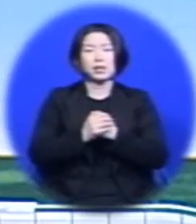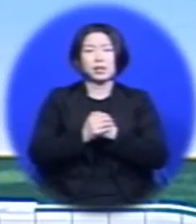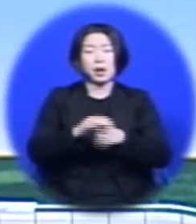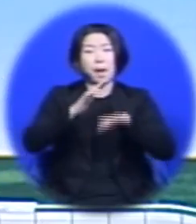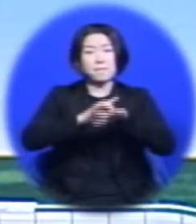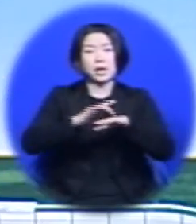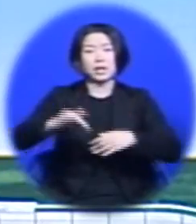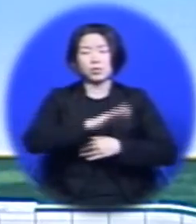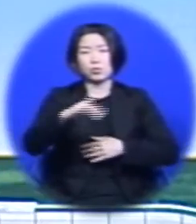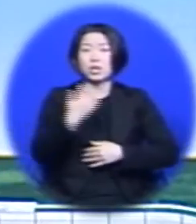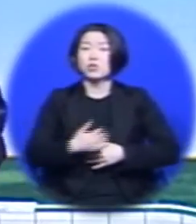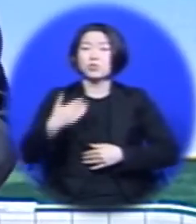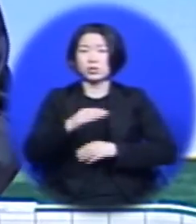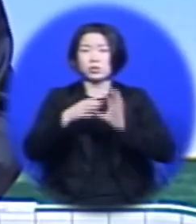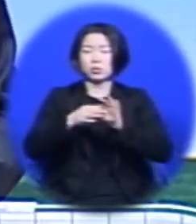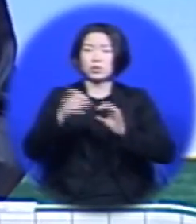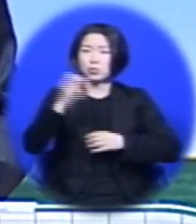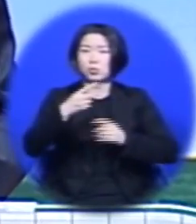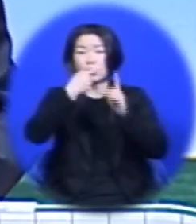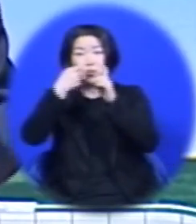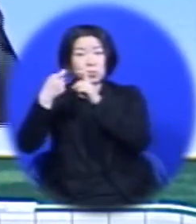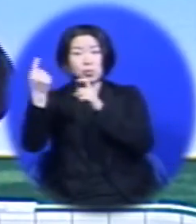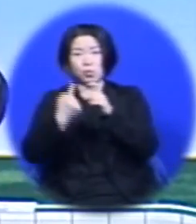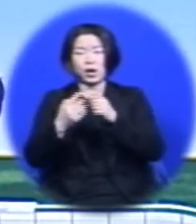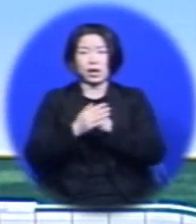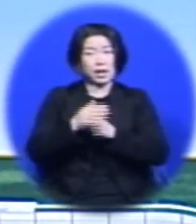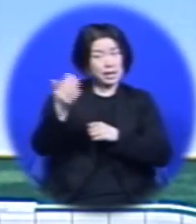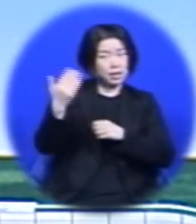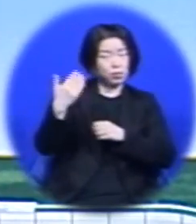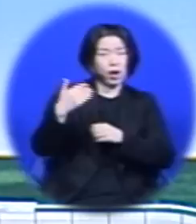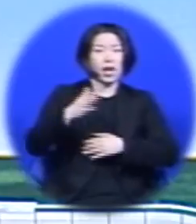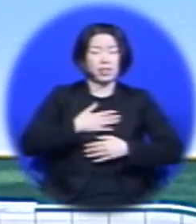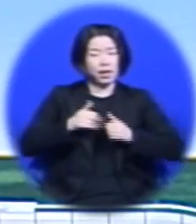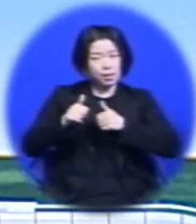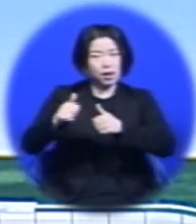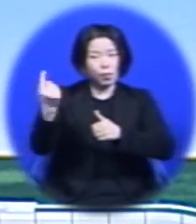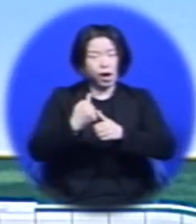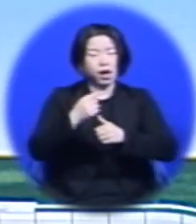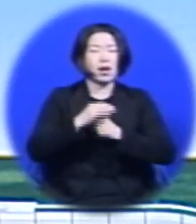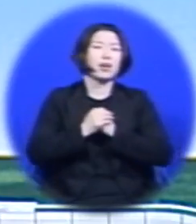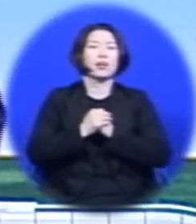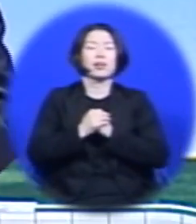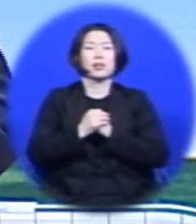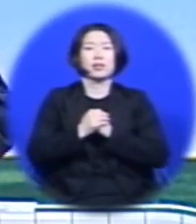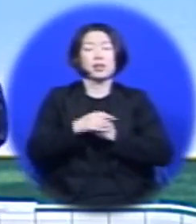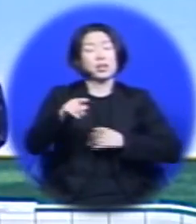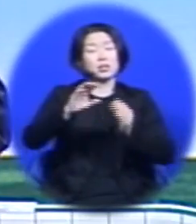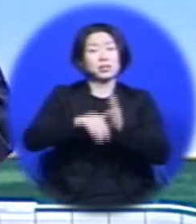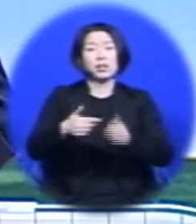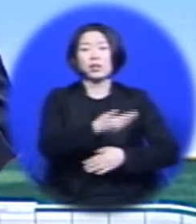마귀는 우리의 육신을 통하여 또 유혹이 올 겁니다 이리와 나를 따라와봐 그때